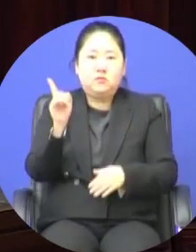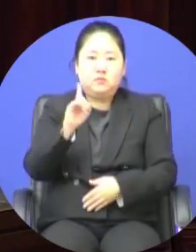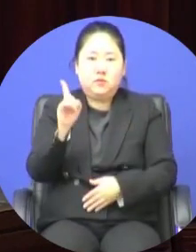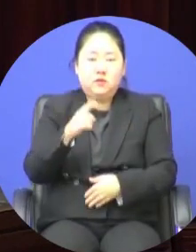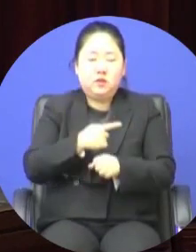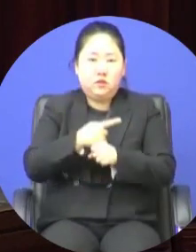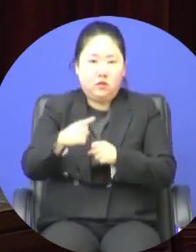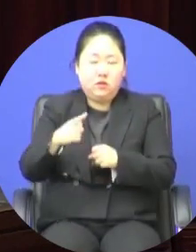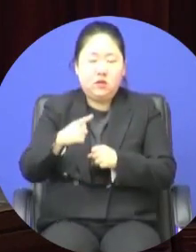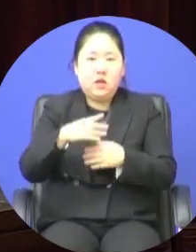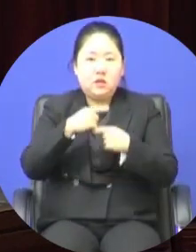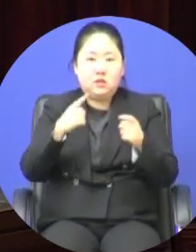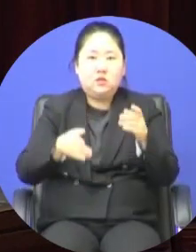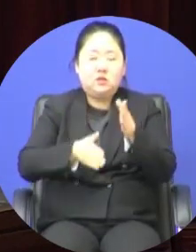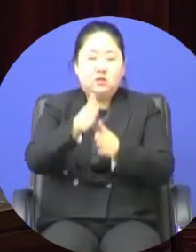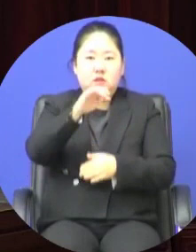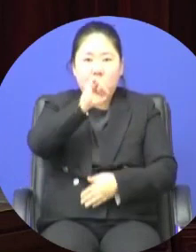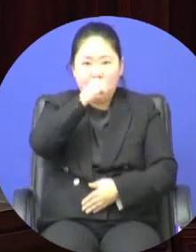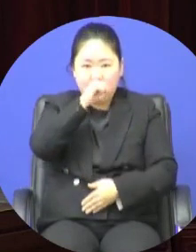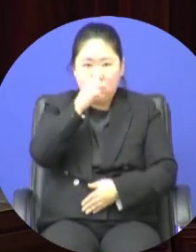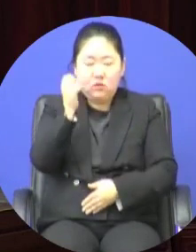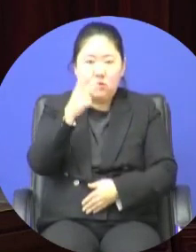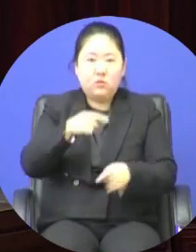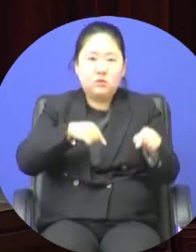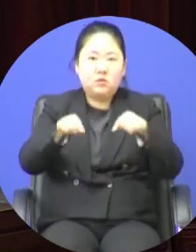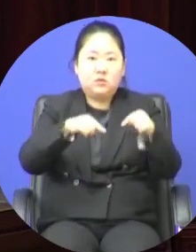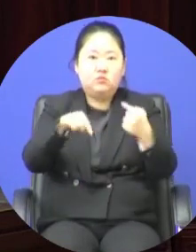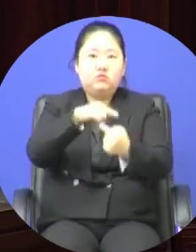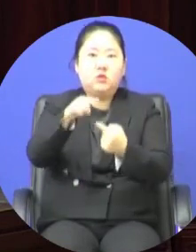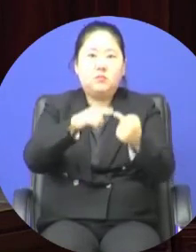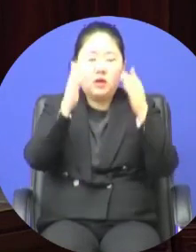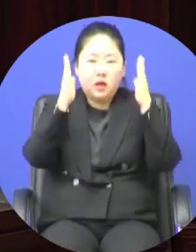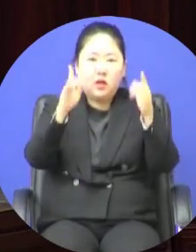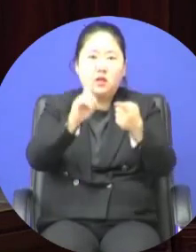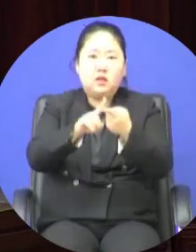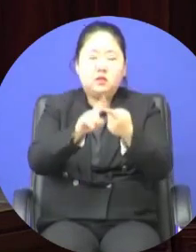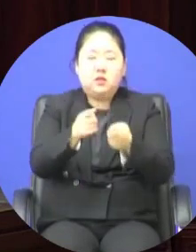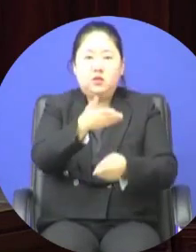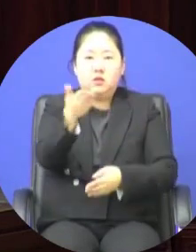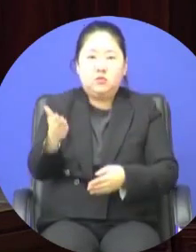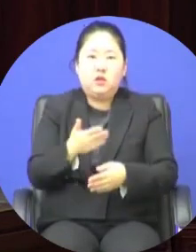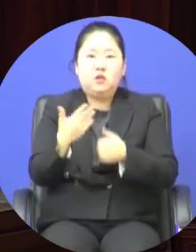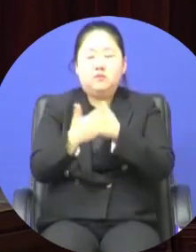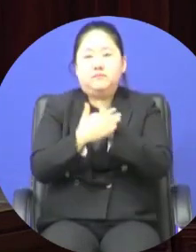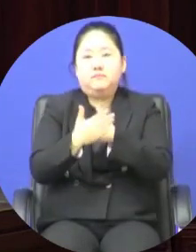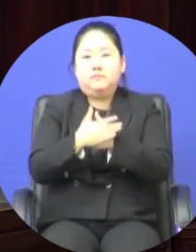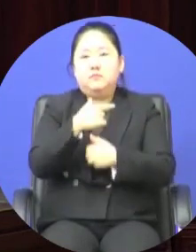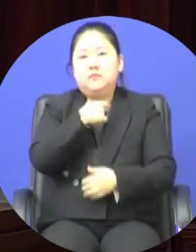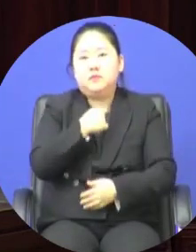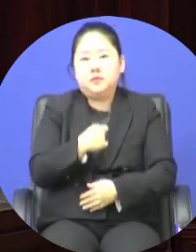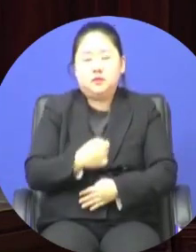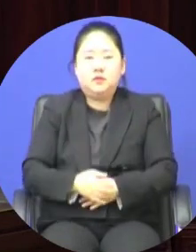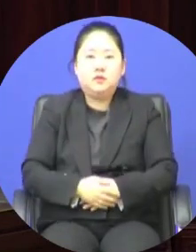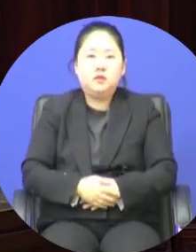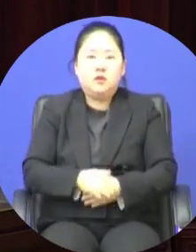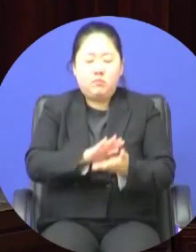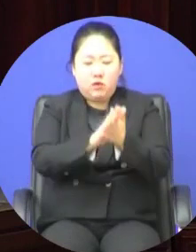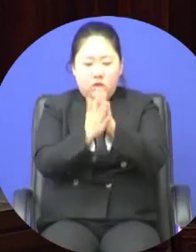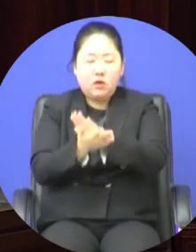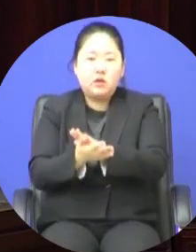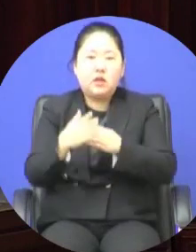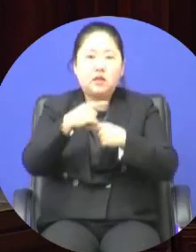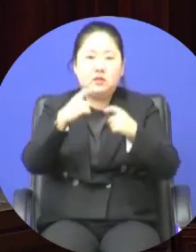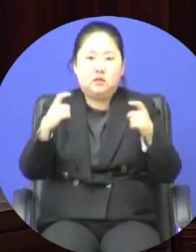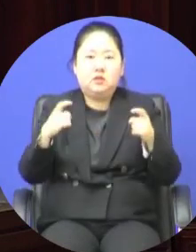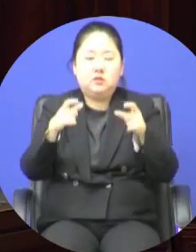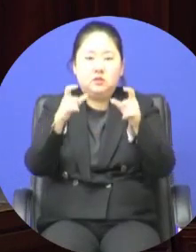안성시 예산안과 시정 운영 방향에 대해 설명드리고 여러분의 협조를 구하고자 합니다. 변화하는 역동적인